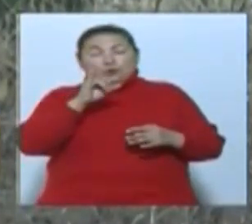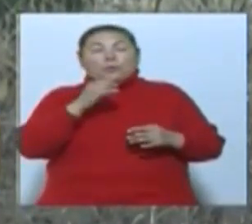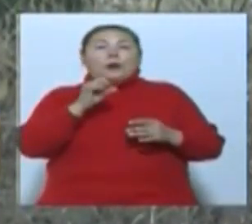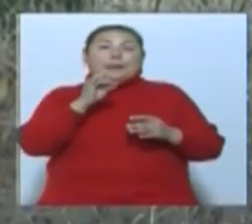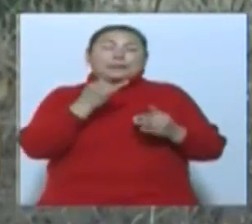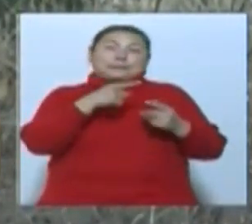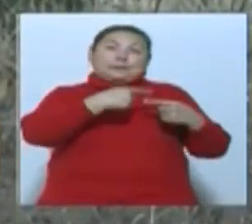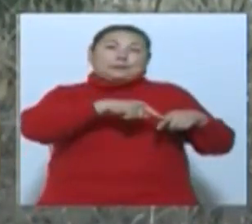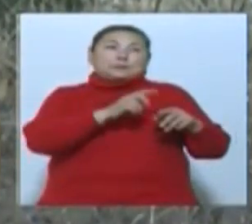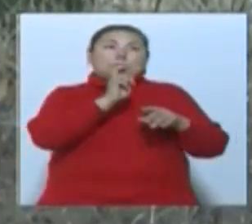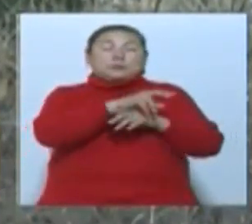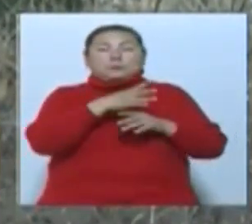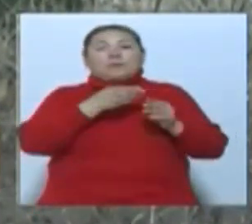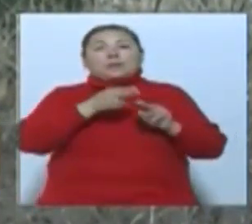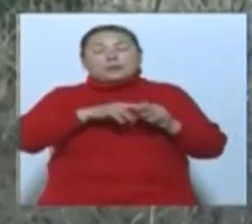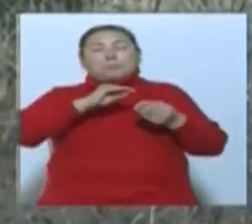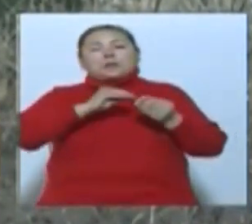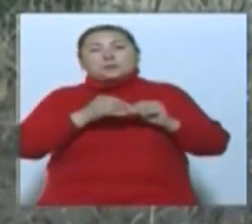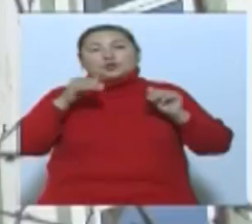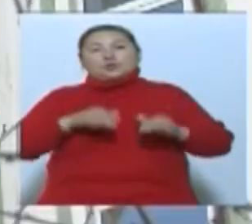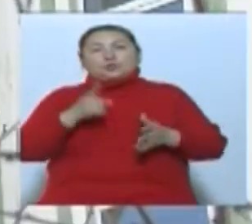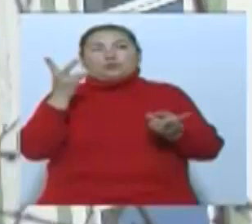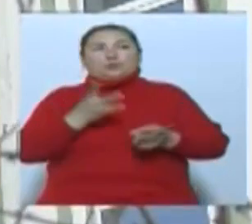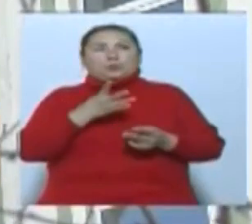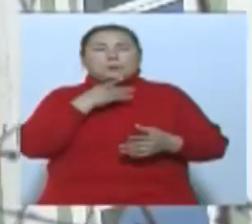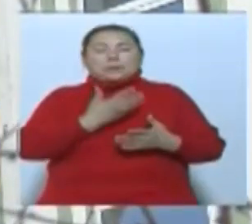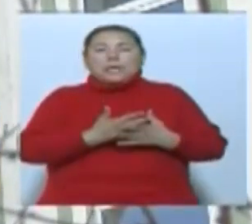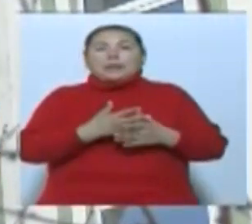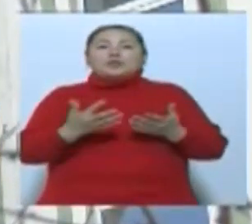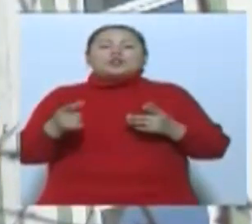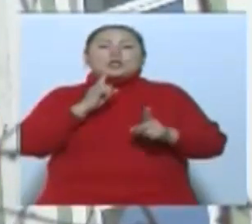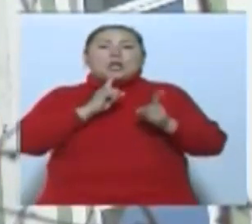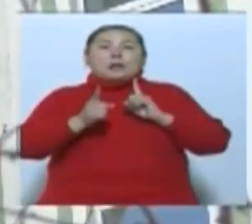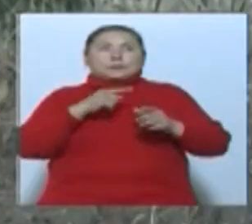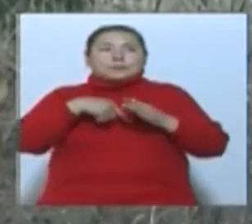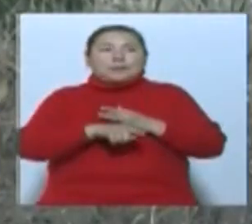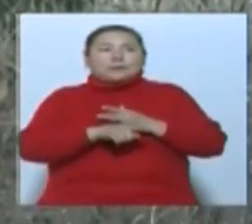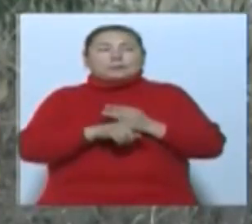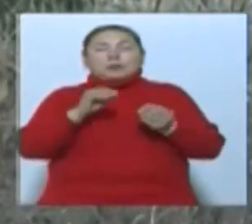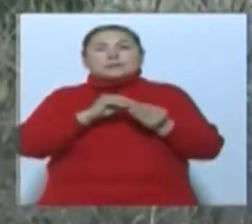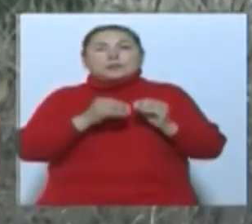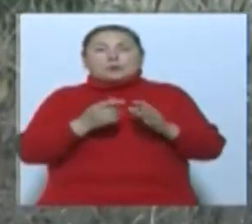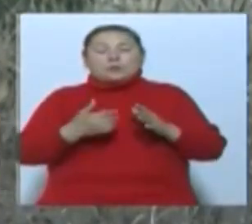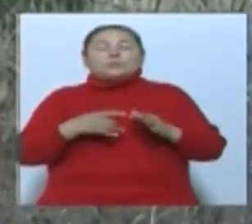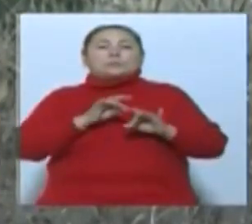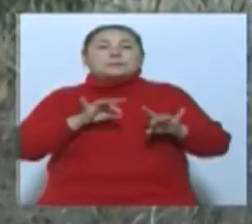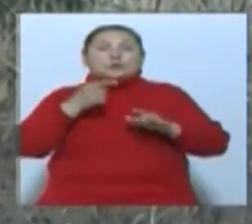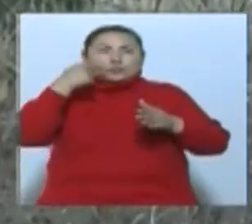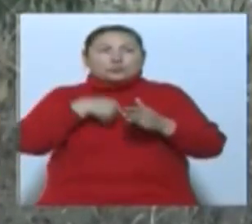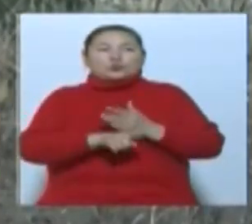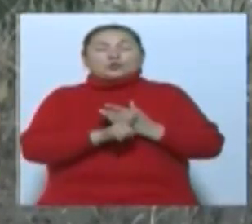аяқпен барамыз, сол мәселені шешуге жұмыстанамыз. Тұрғындар жиналыста біраз мәселе көтерді, соның